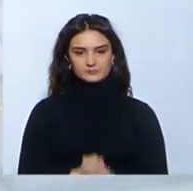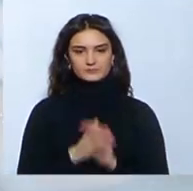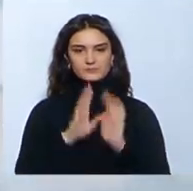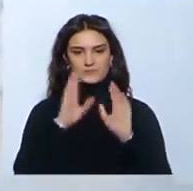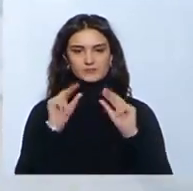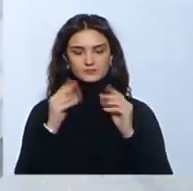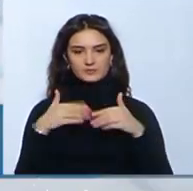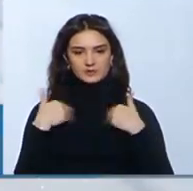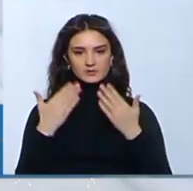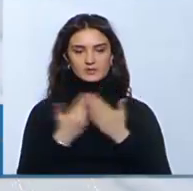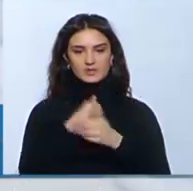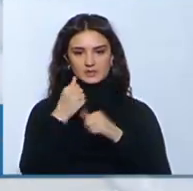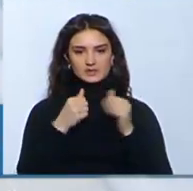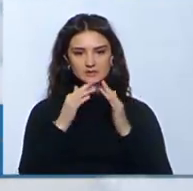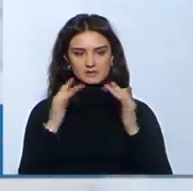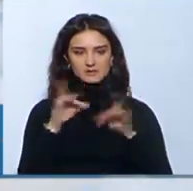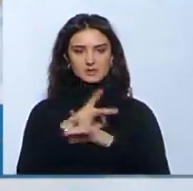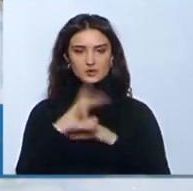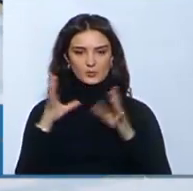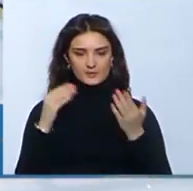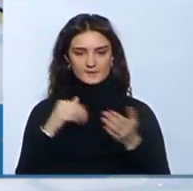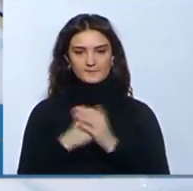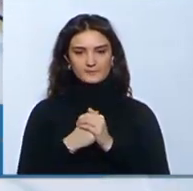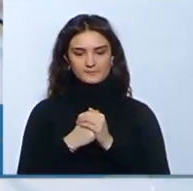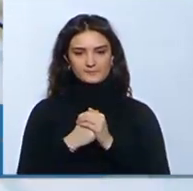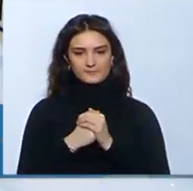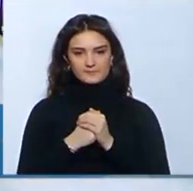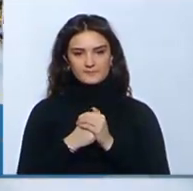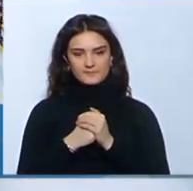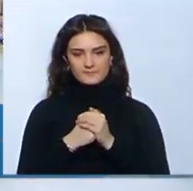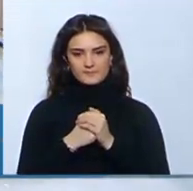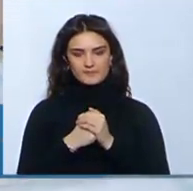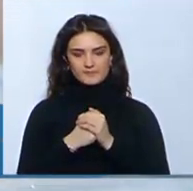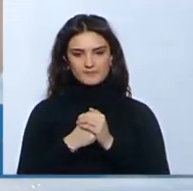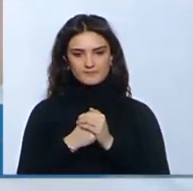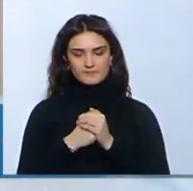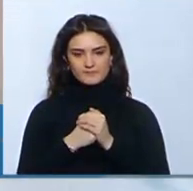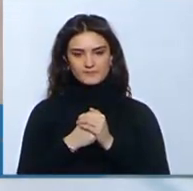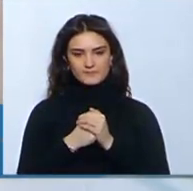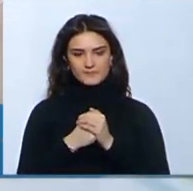დილამშვიდობისა, გილოცავთ ახალ წელს, შობას და გისურვებთ, რომ